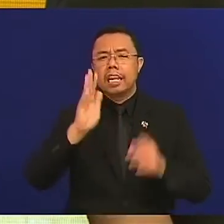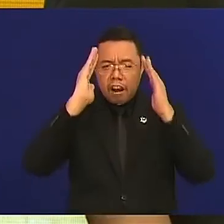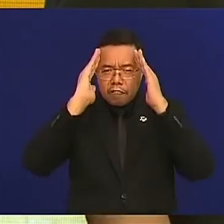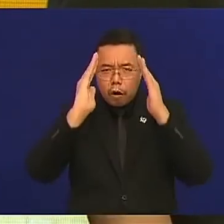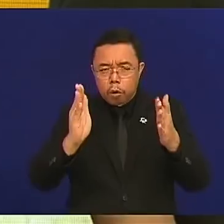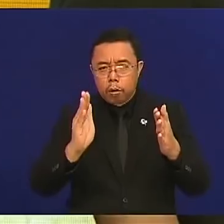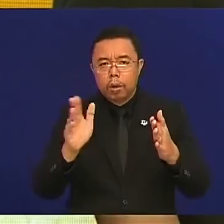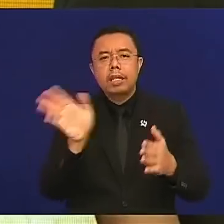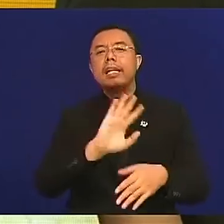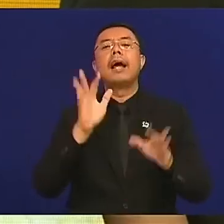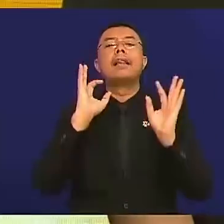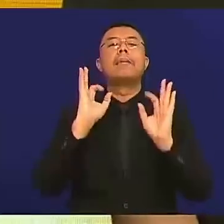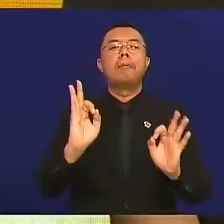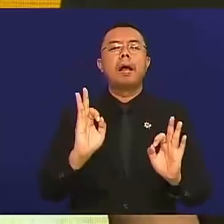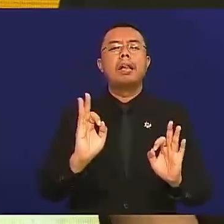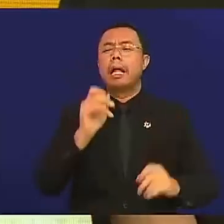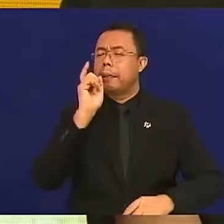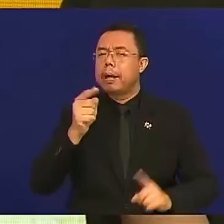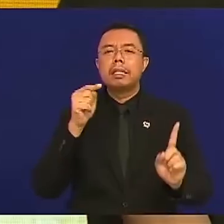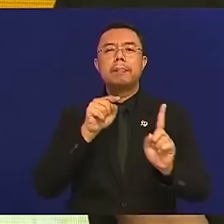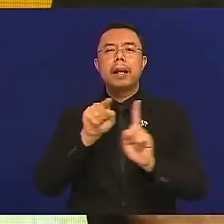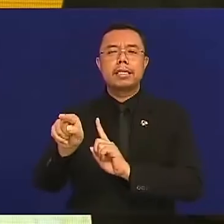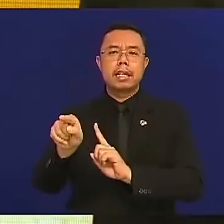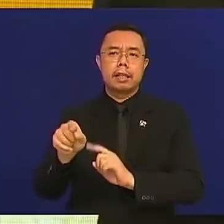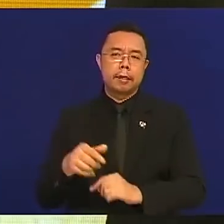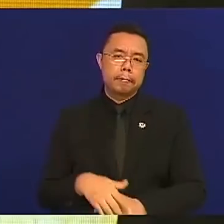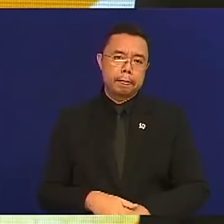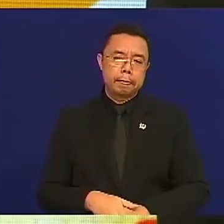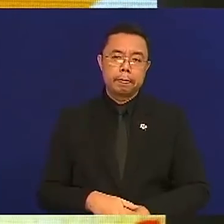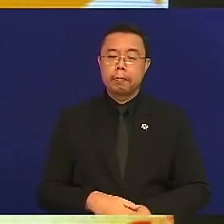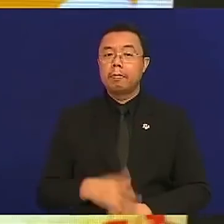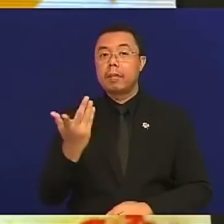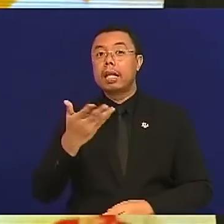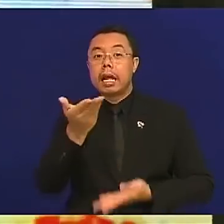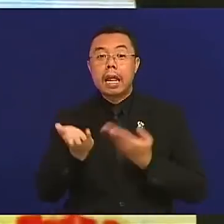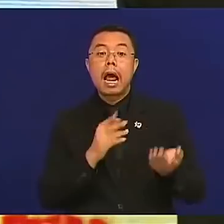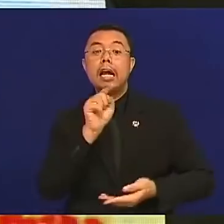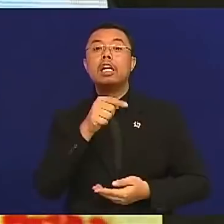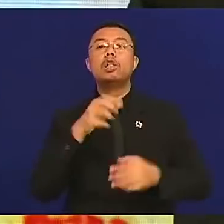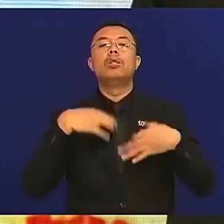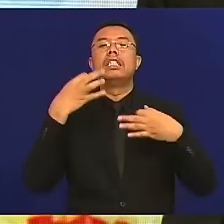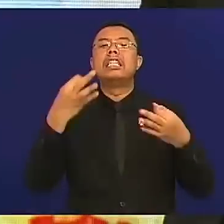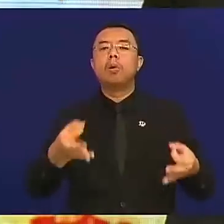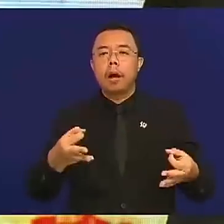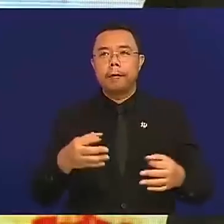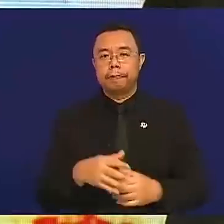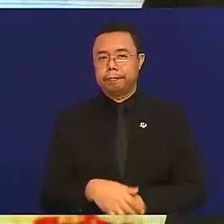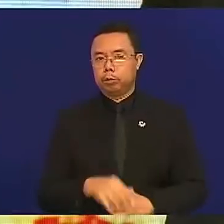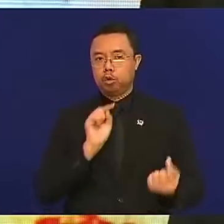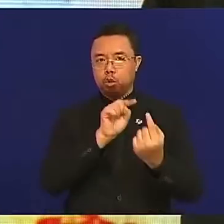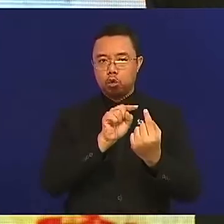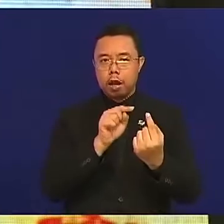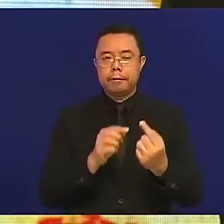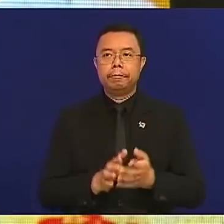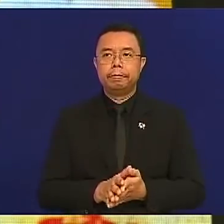terfokus, tidak tepat, pasti meleset. Yang dilayani itu jiwa.